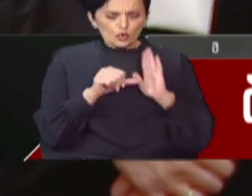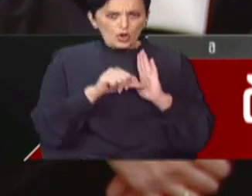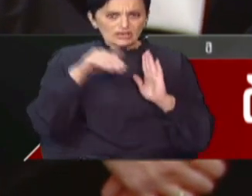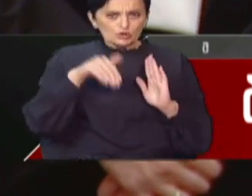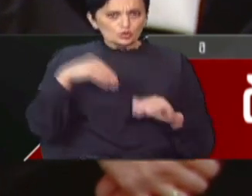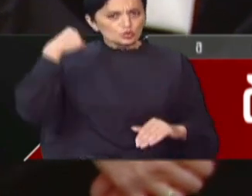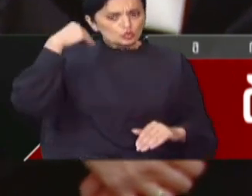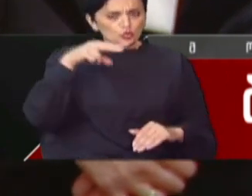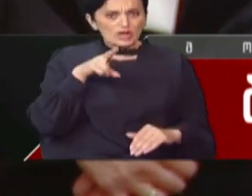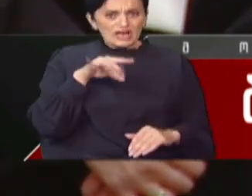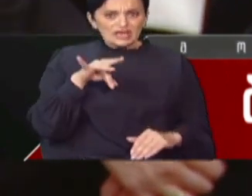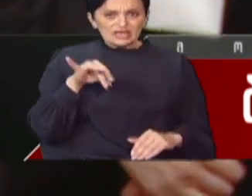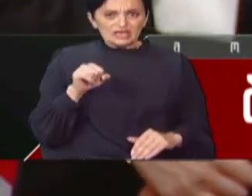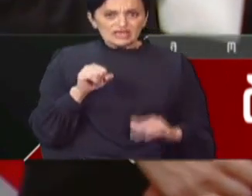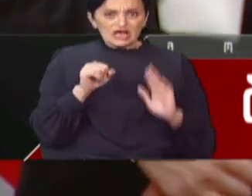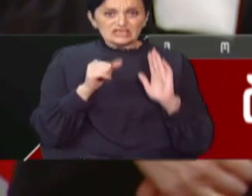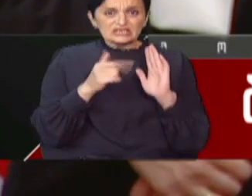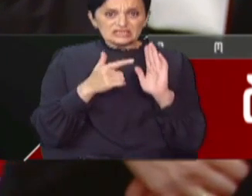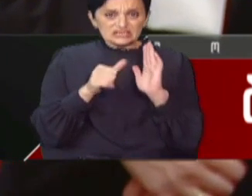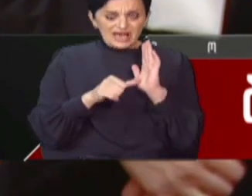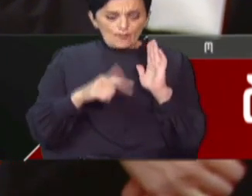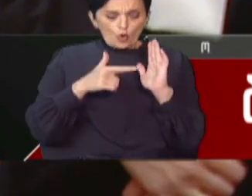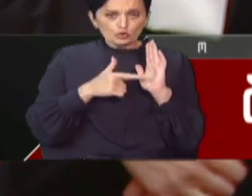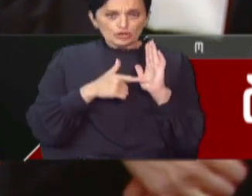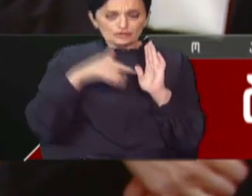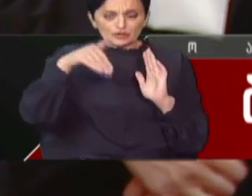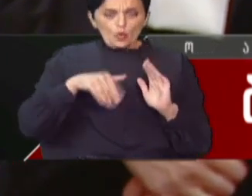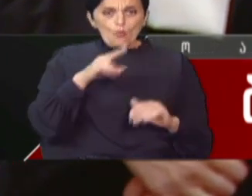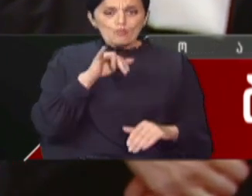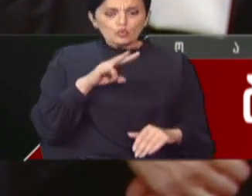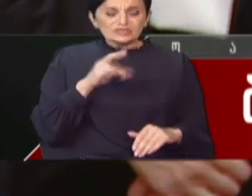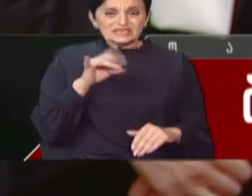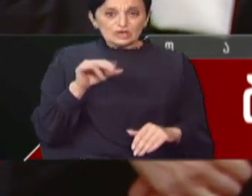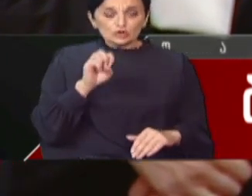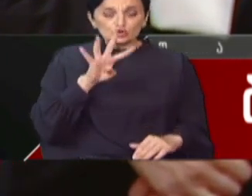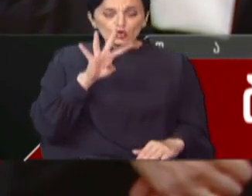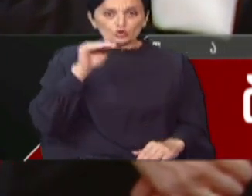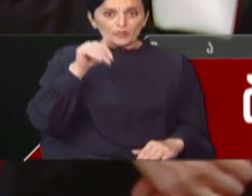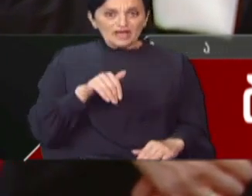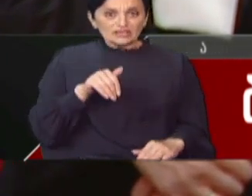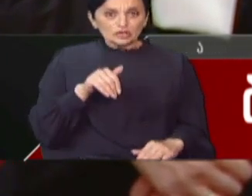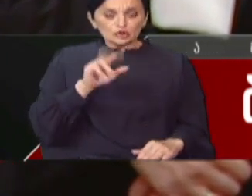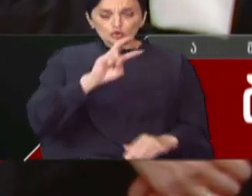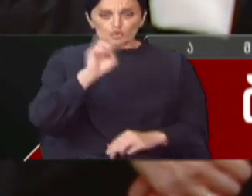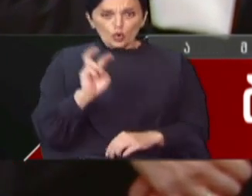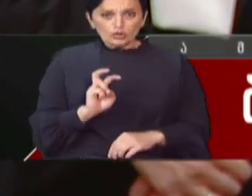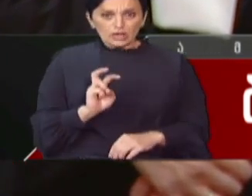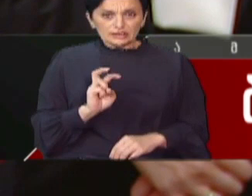5,126,000 თურქული ლირა, 67,000 ფუნტი სტერლინგი და 14,000 აშშ